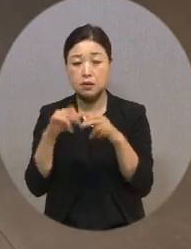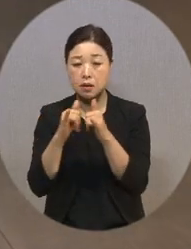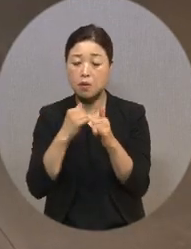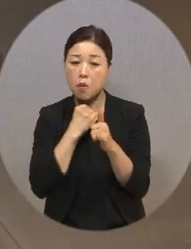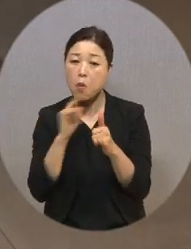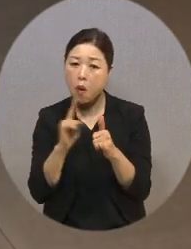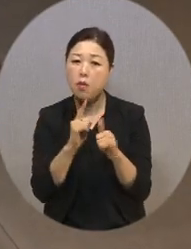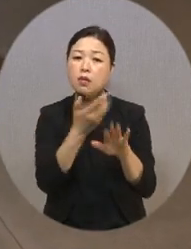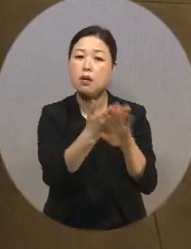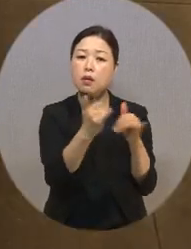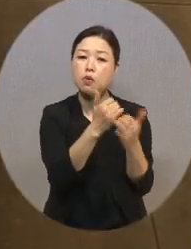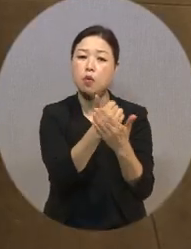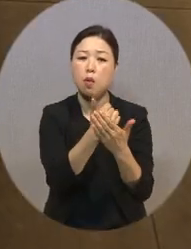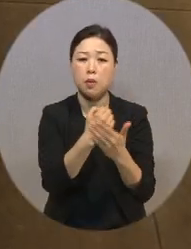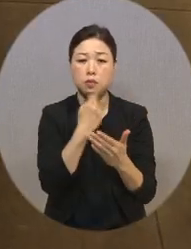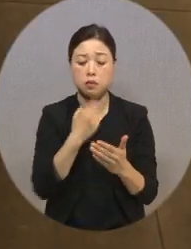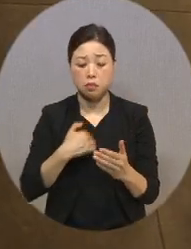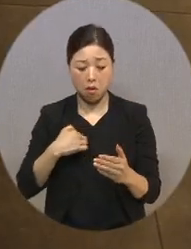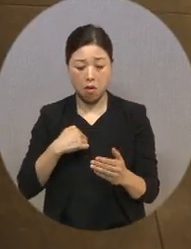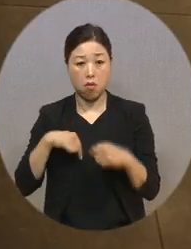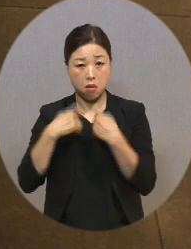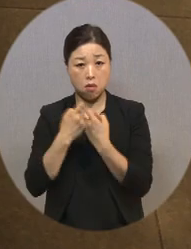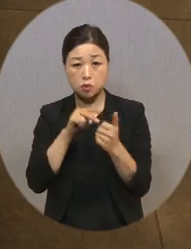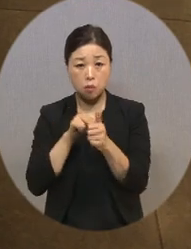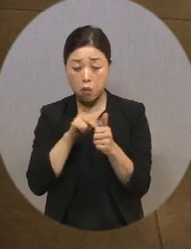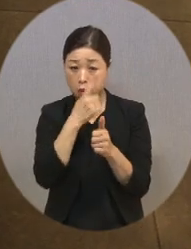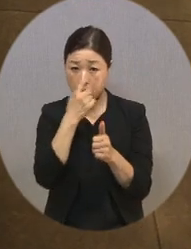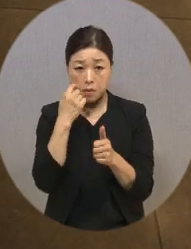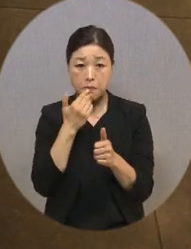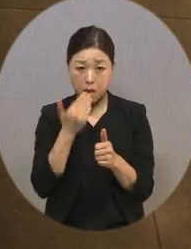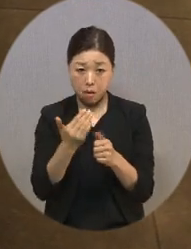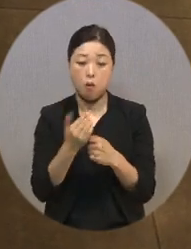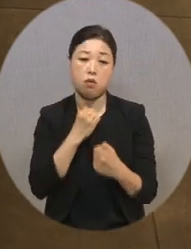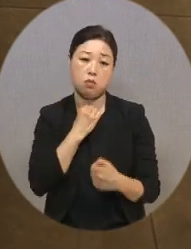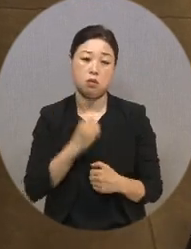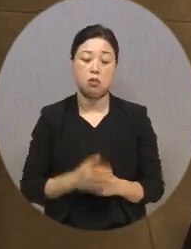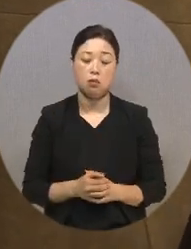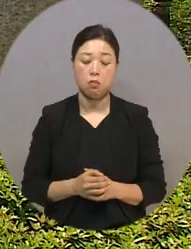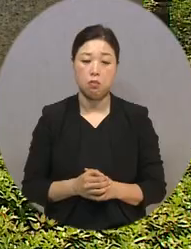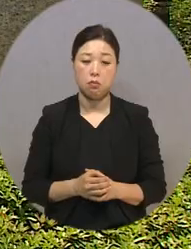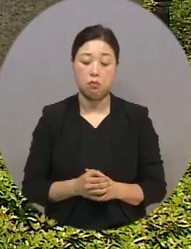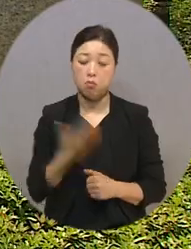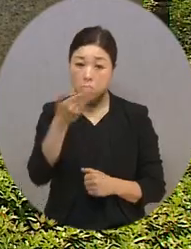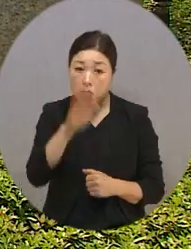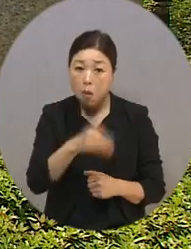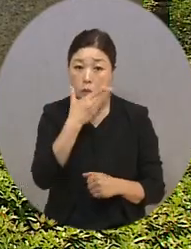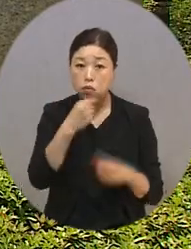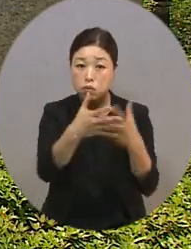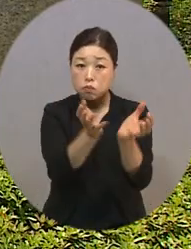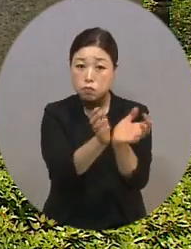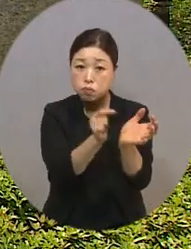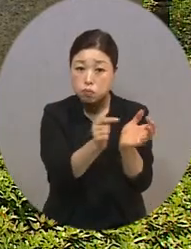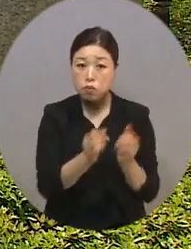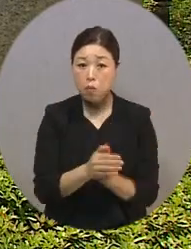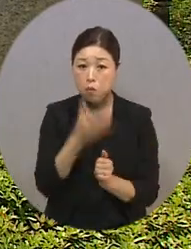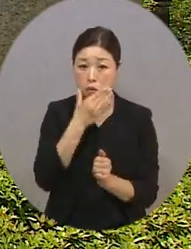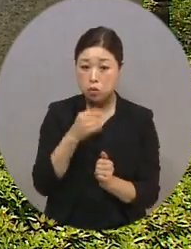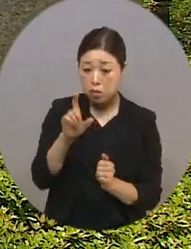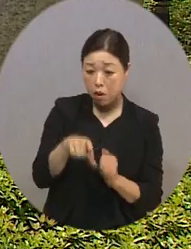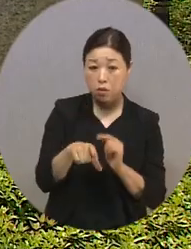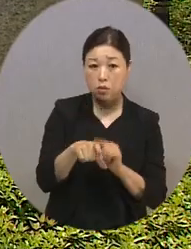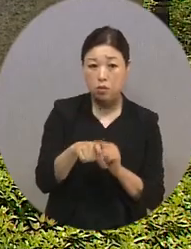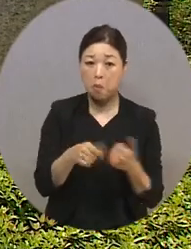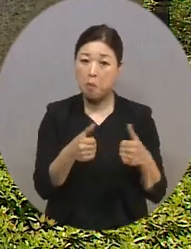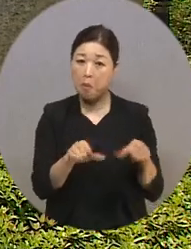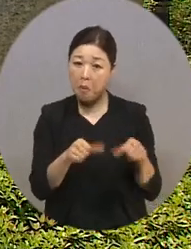타인의 도움없이 스스로 개인정보를 확인할 수 있는 환경입니다 하지만 보건 복지부는 복지 카드를 신분